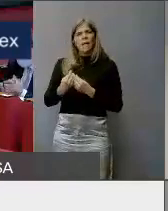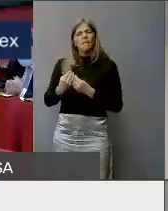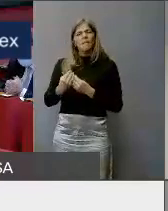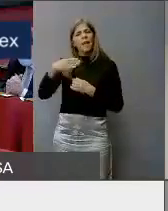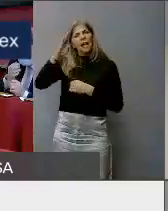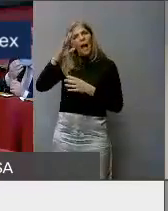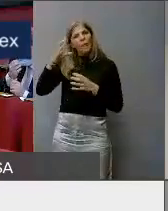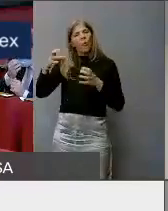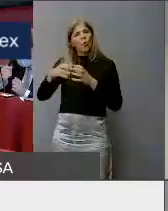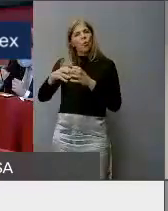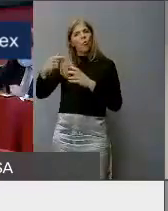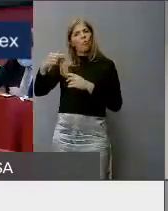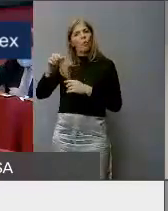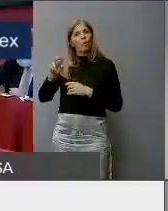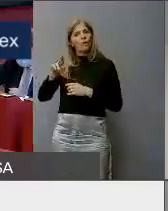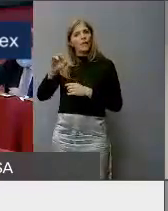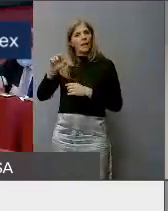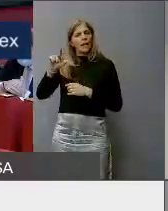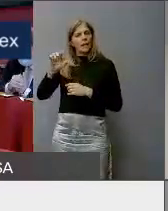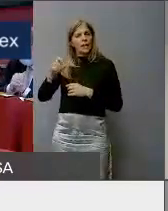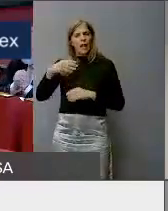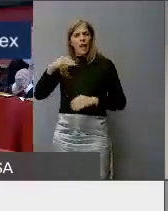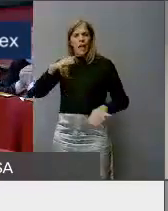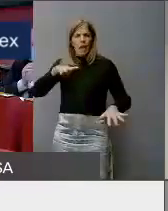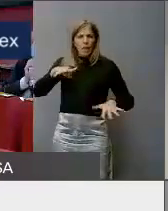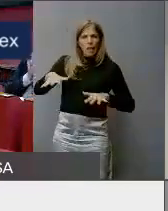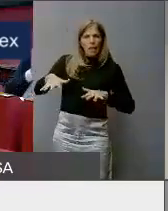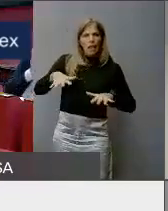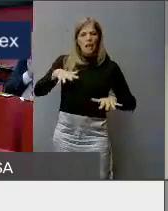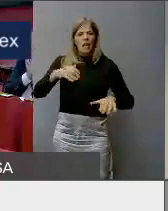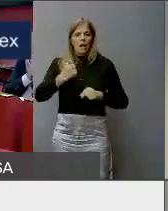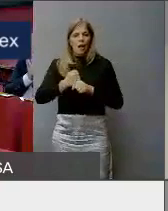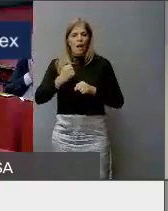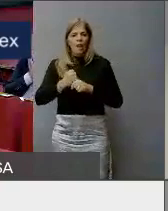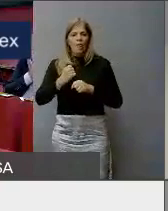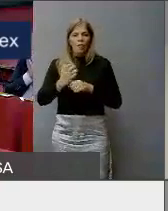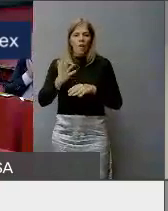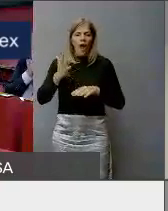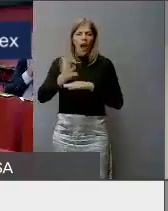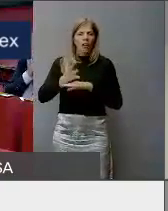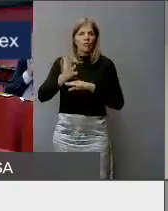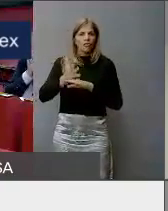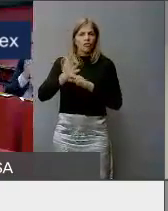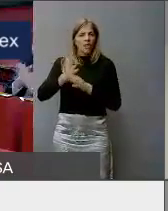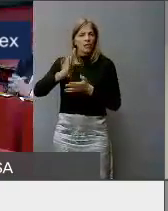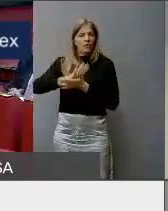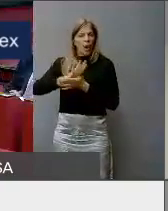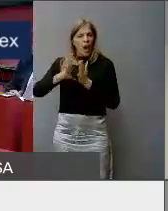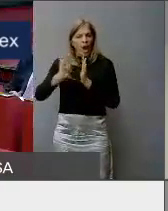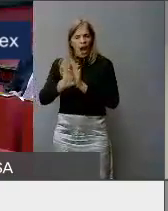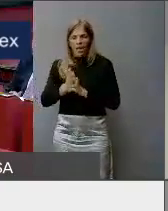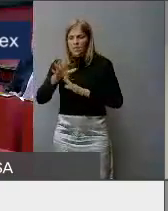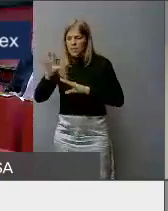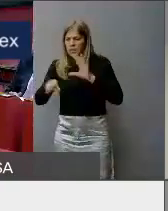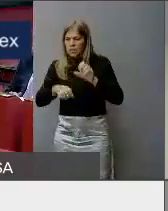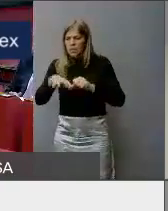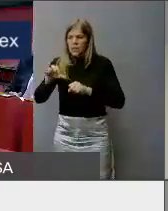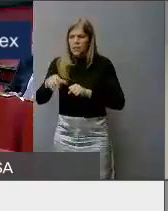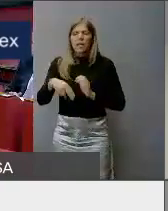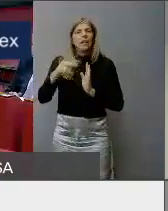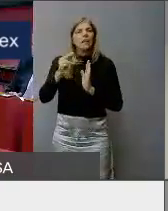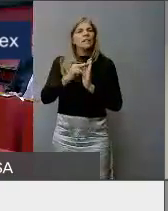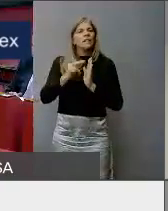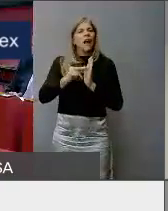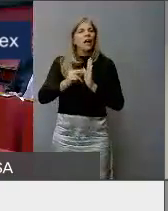avere finalmente con un accesso agli atti insomma questi dati demografici ma